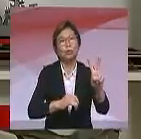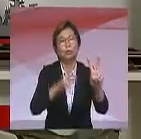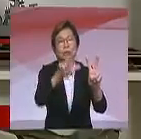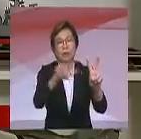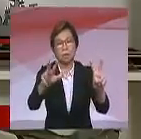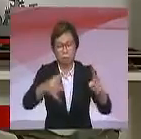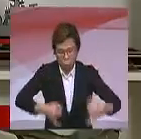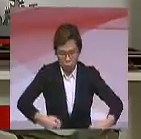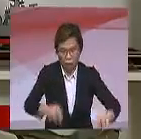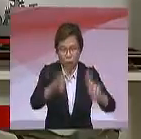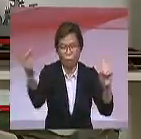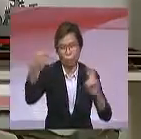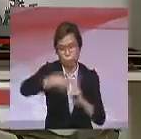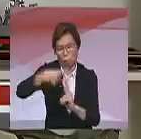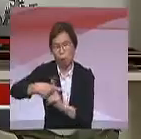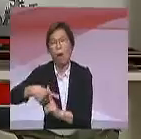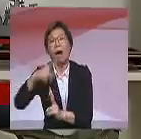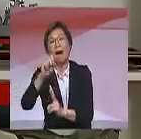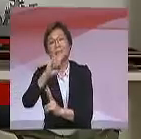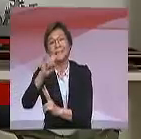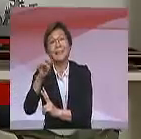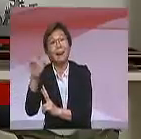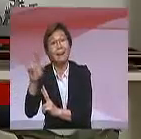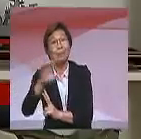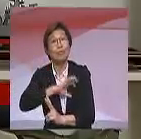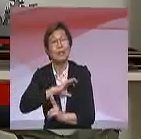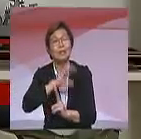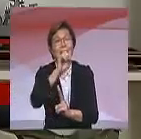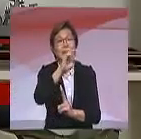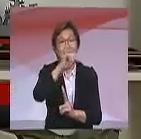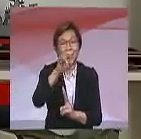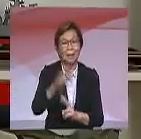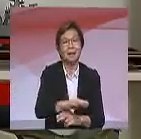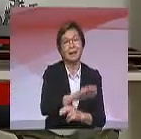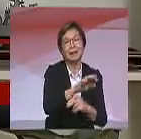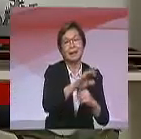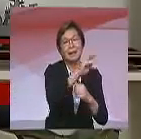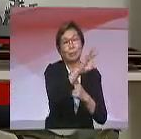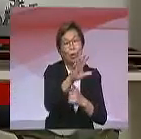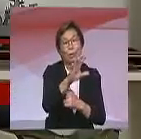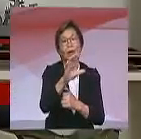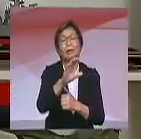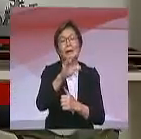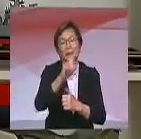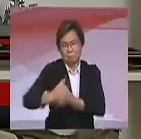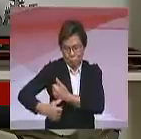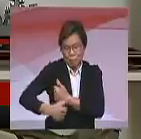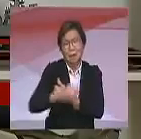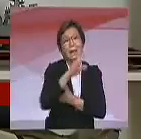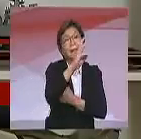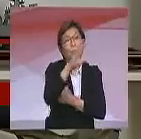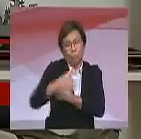233 sekatan jalan raya ataupun SJR PDRM, 65 SJR Angkatan Tentera